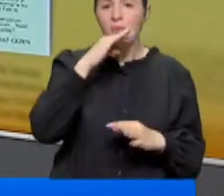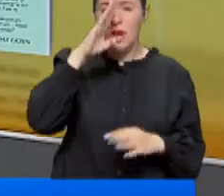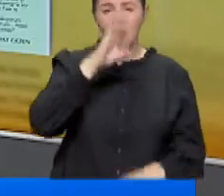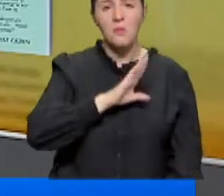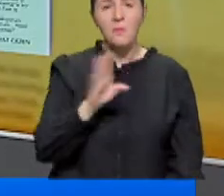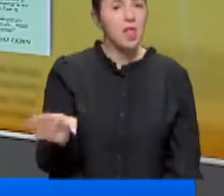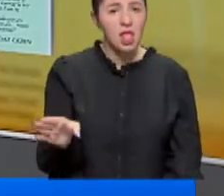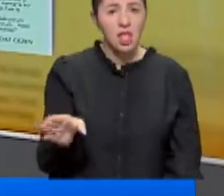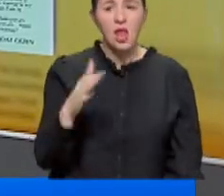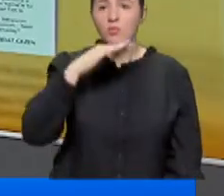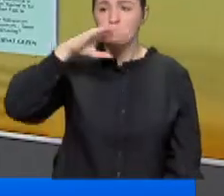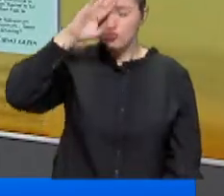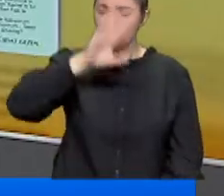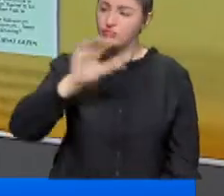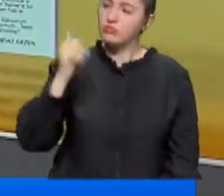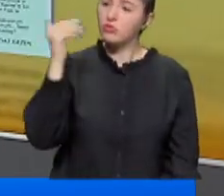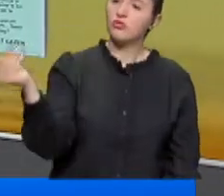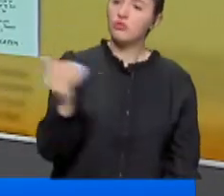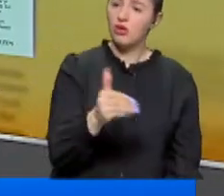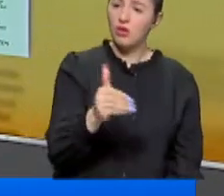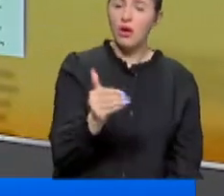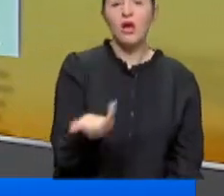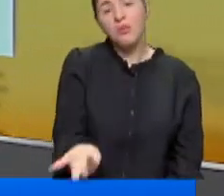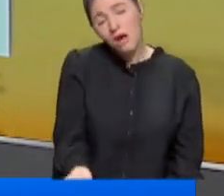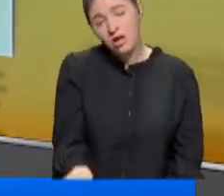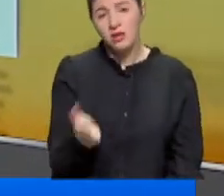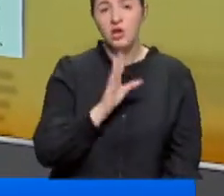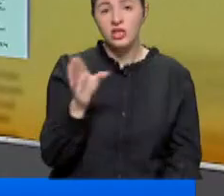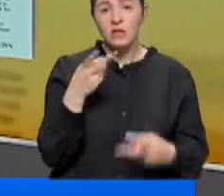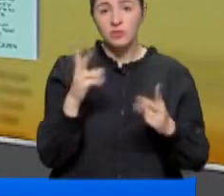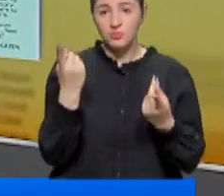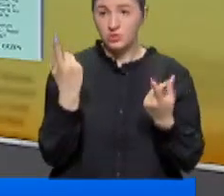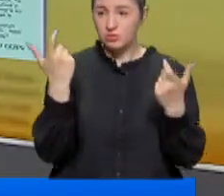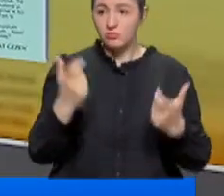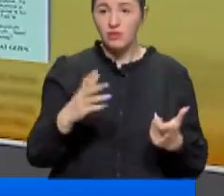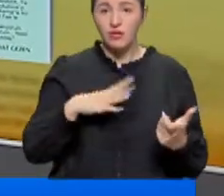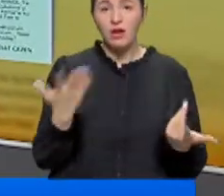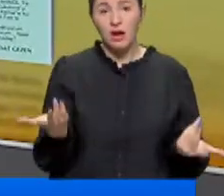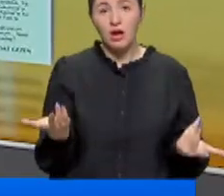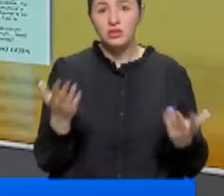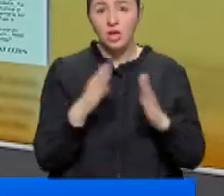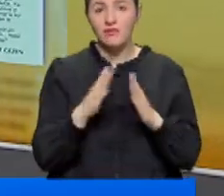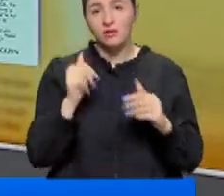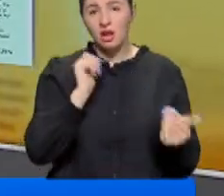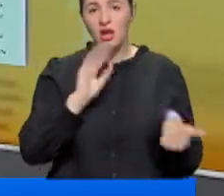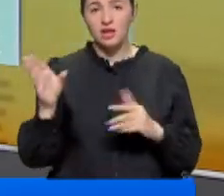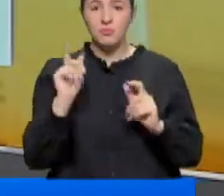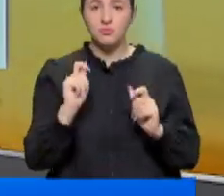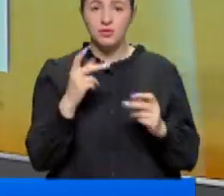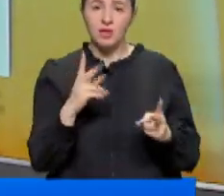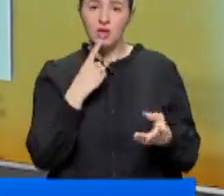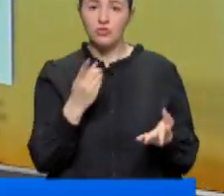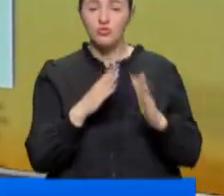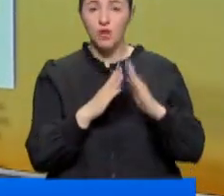nasıl gidiyorlar sa ellerini öpüp tekrar geri Döne biliyorlarsa ve Madem gidilebilecek bir coğrafya var artık evlerine dönebilirler